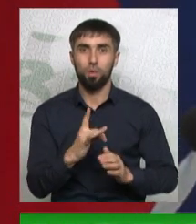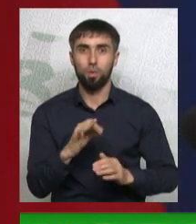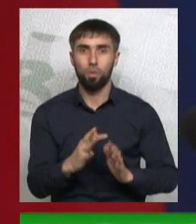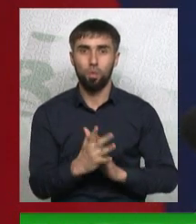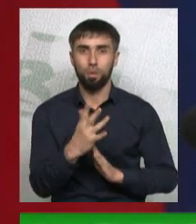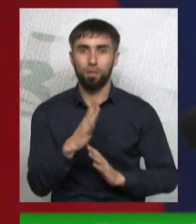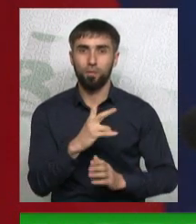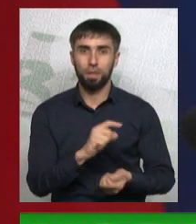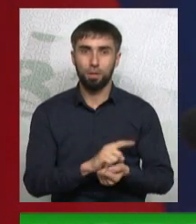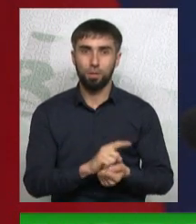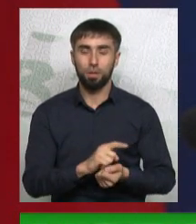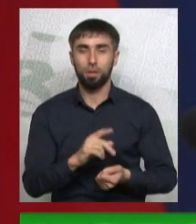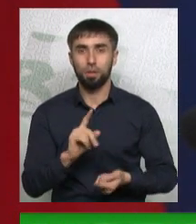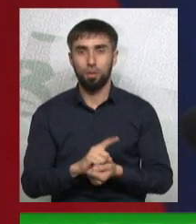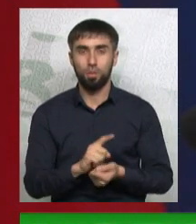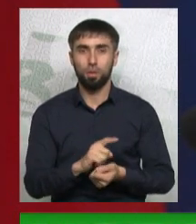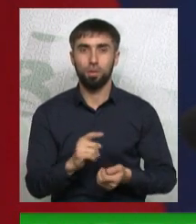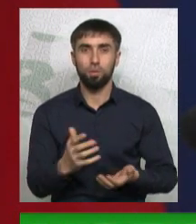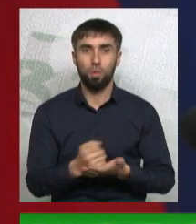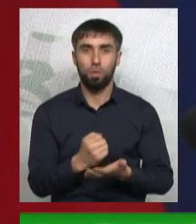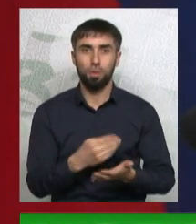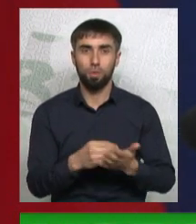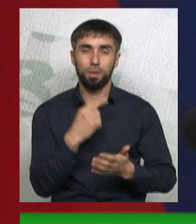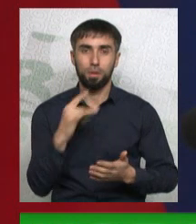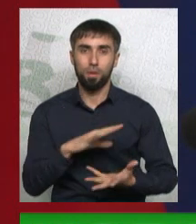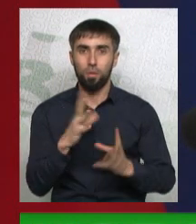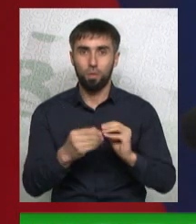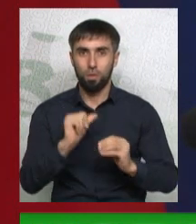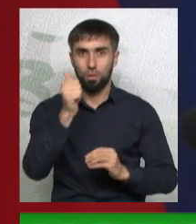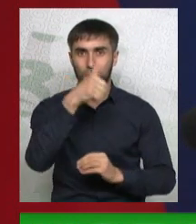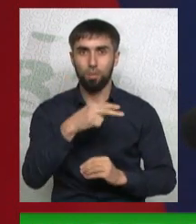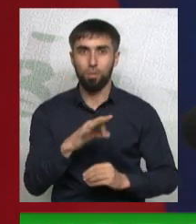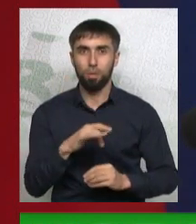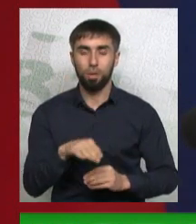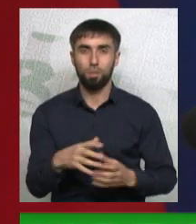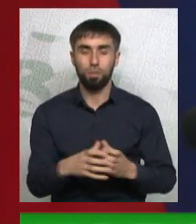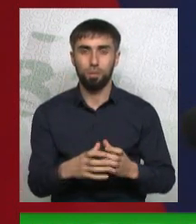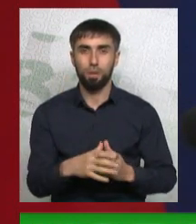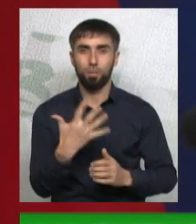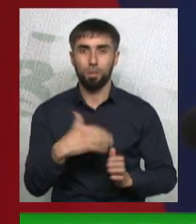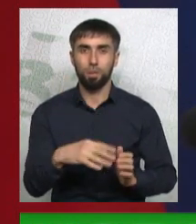налоговых, неналоговых доходов бюджета республики по итогам года по оценкам составляет